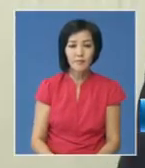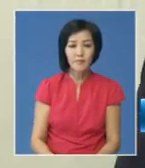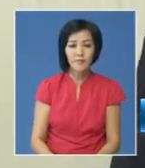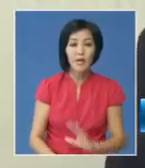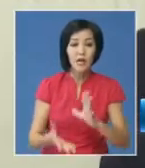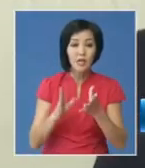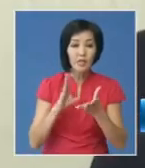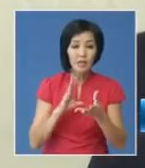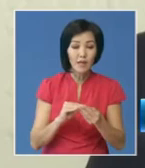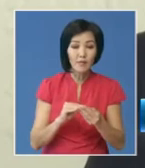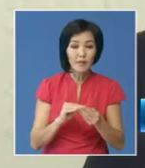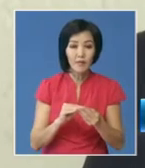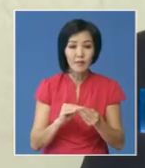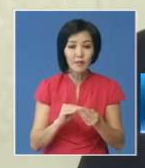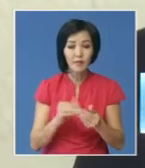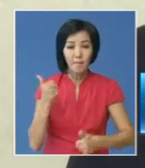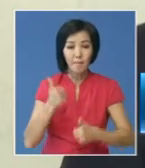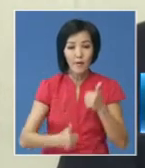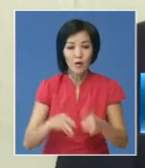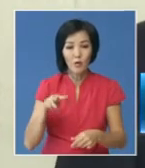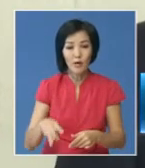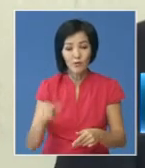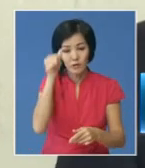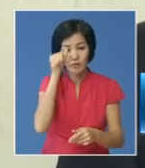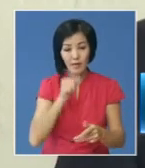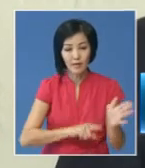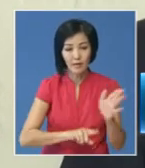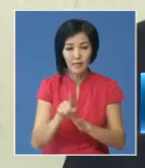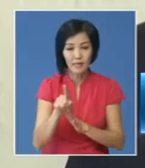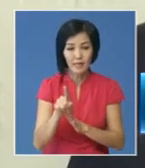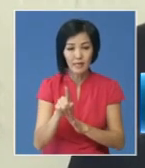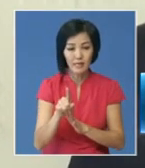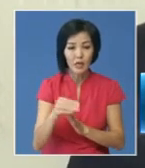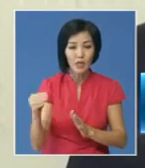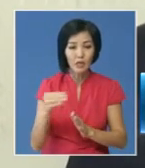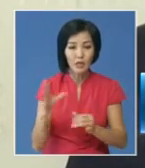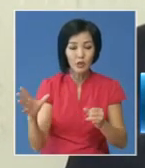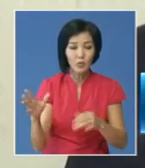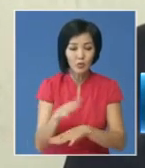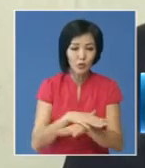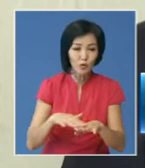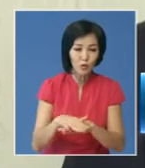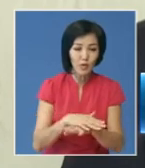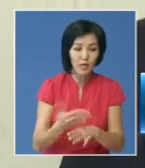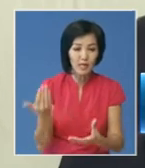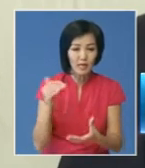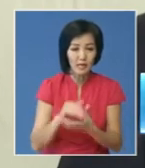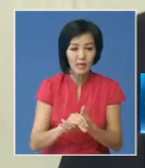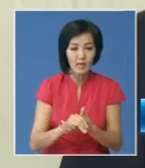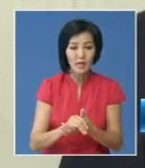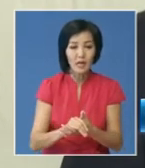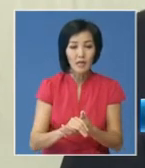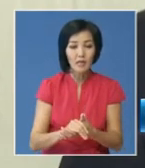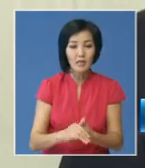Жалпы бұл байқау маусым айында басталды. Биыл жаңа форматта жетісу жұртына жақсы таныс аудан қала мәдениет